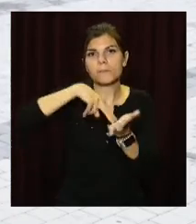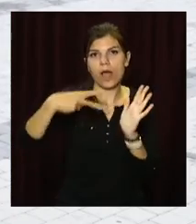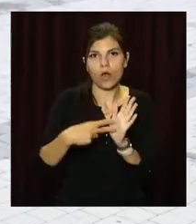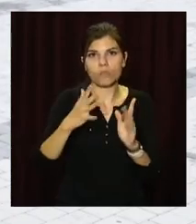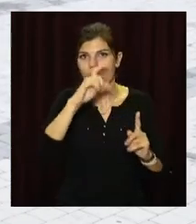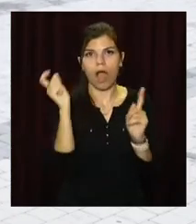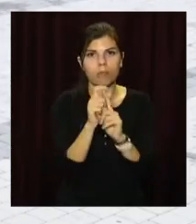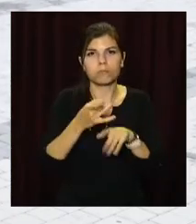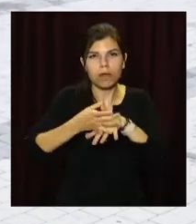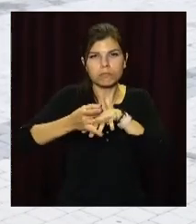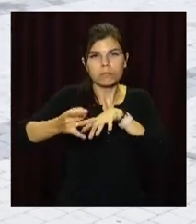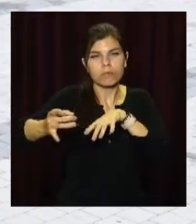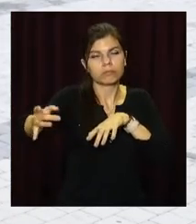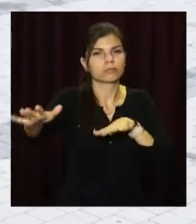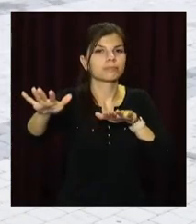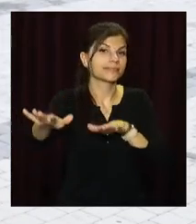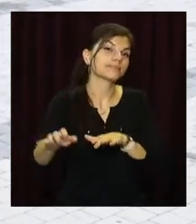«Відкритий».